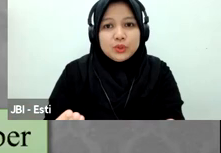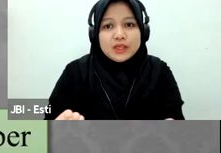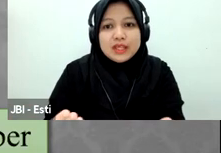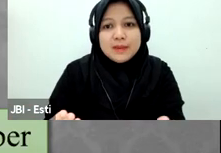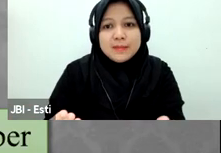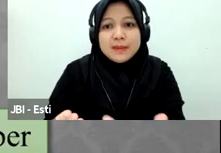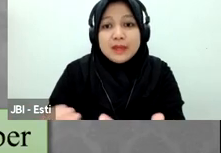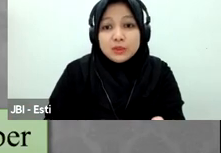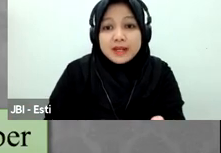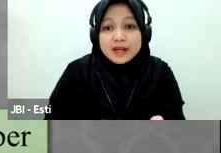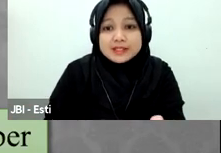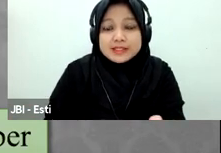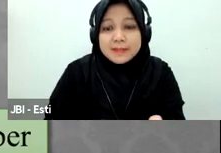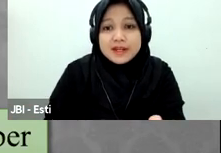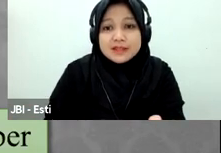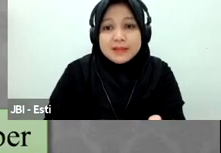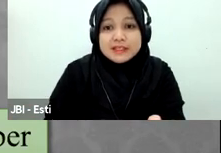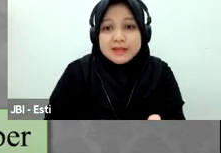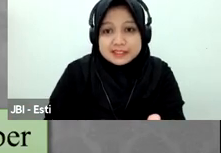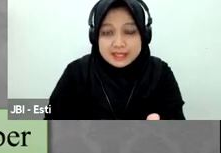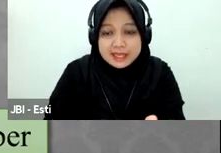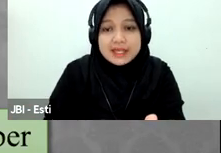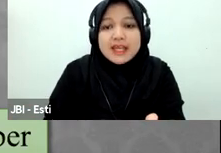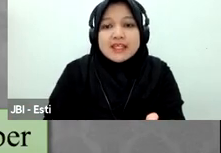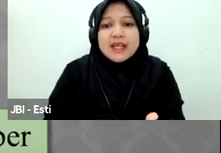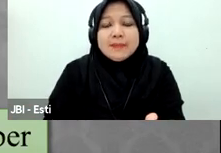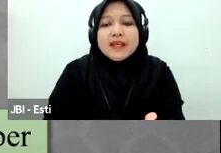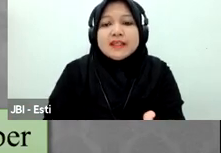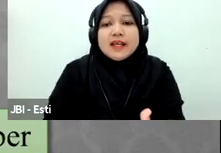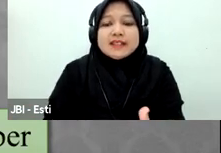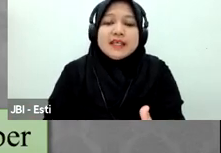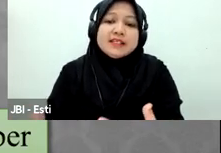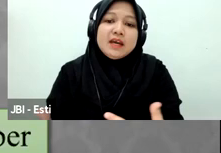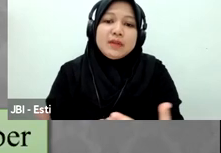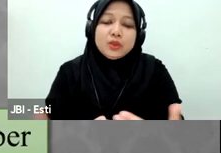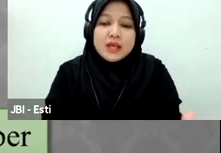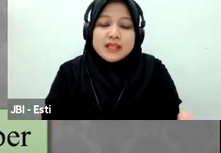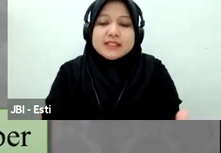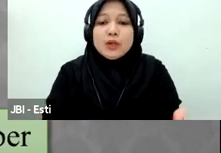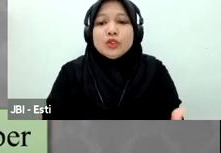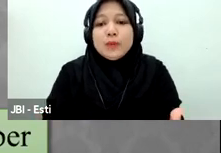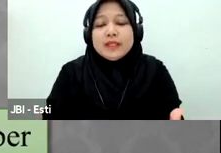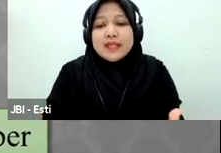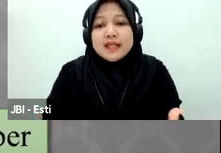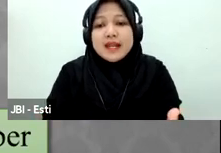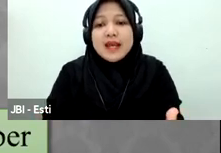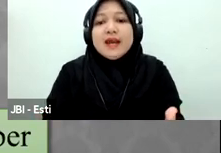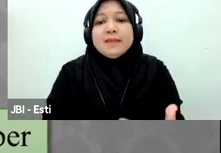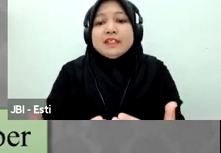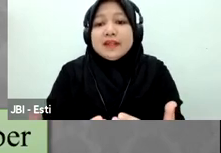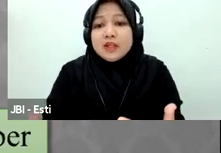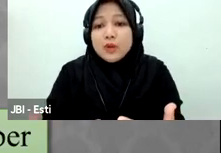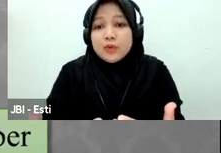satu bentuk kita membantu memberikan akses kepada teman disabilitas yang lain tetapi ketika kita sedang bertugas tanggung jawab kita